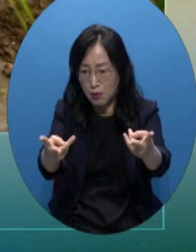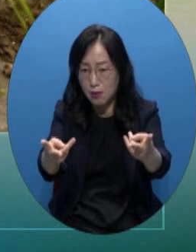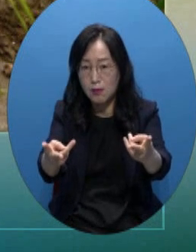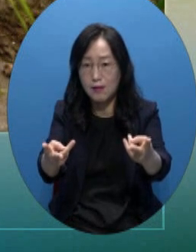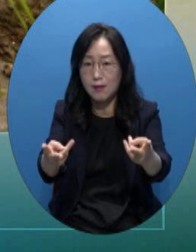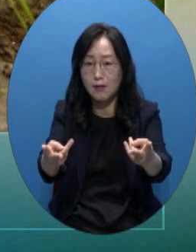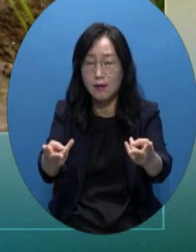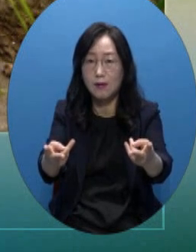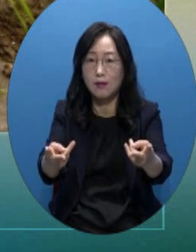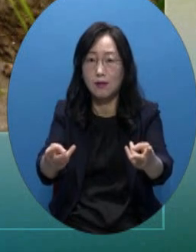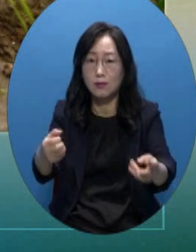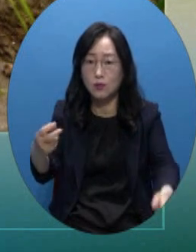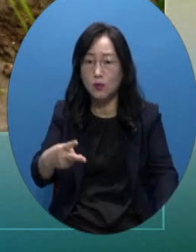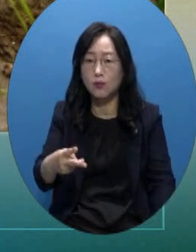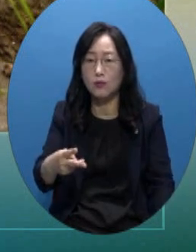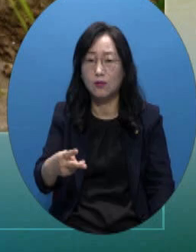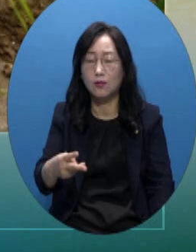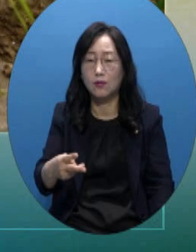벼들이